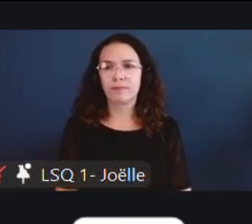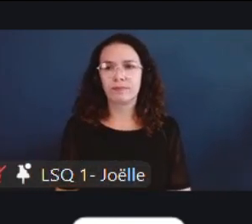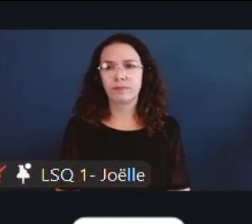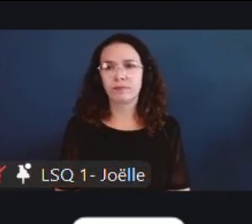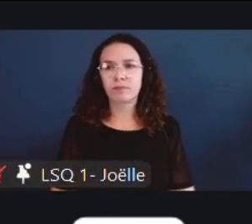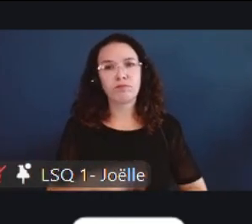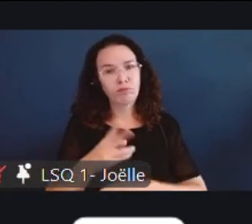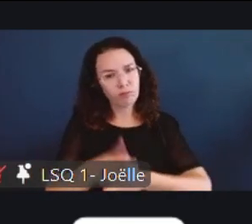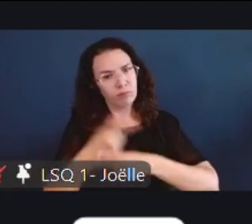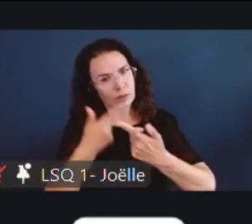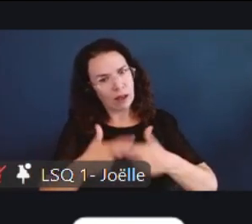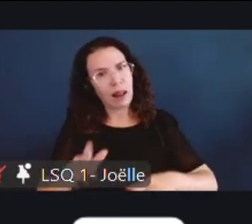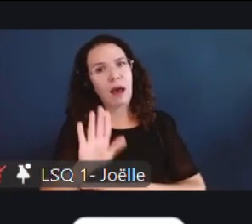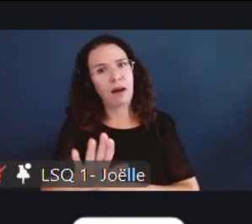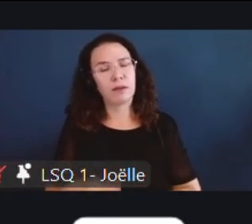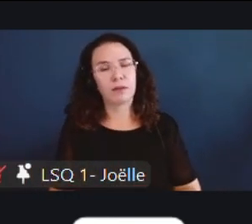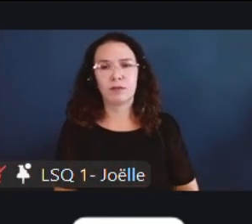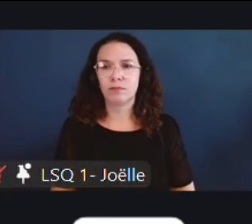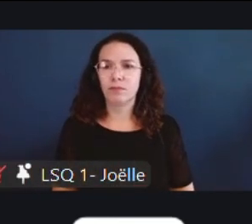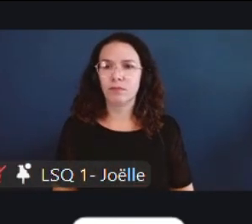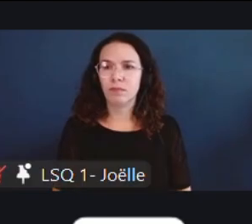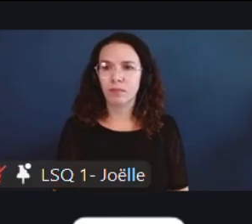soignée dans sa langue.